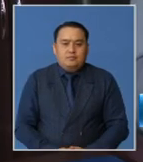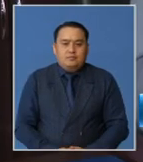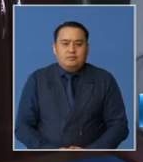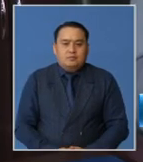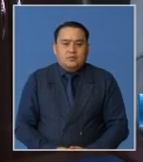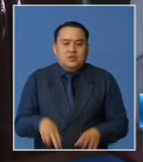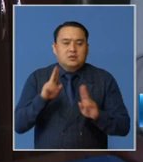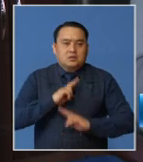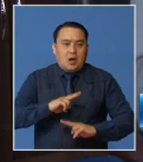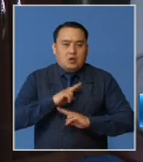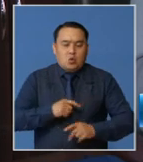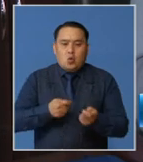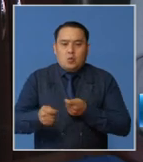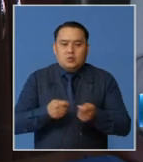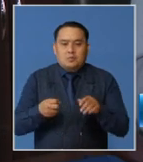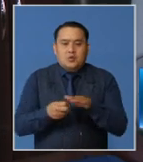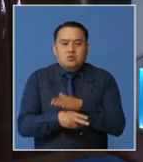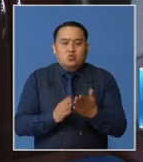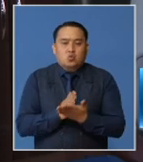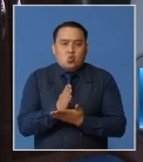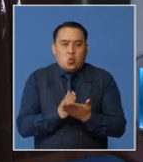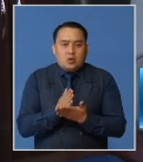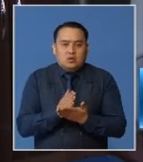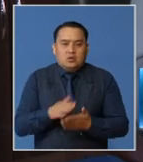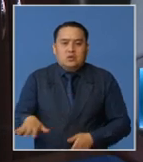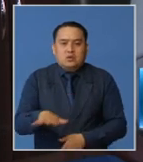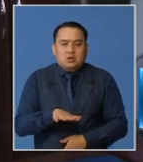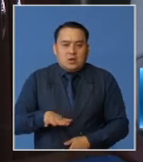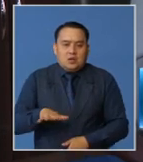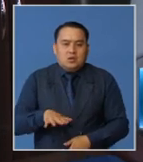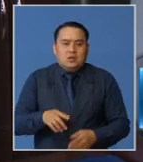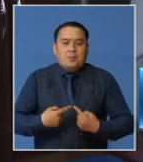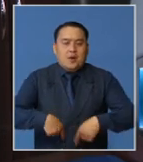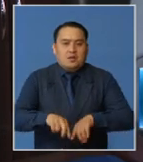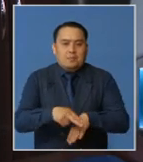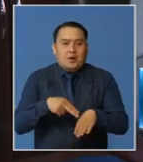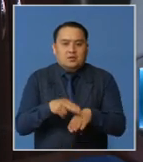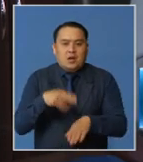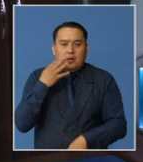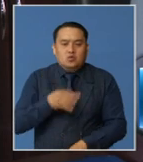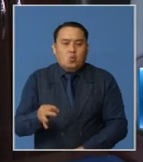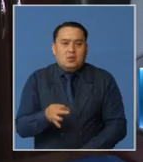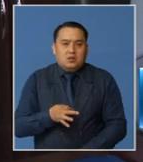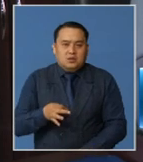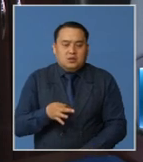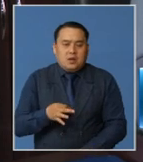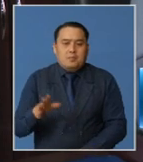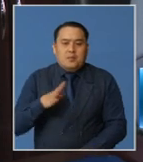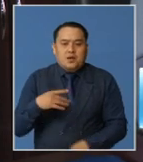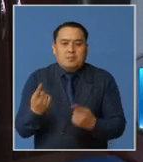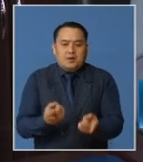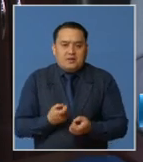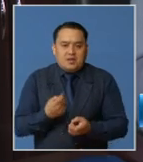Силами сотрудников Управления миграционной службы и территориальных подразделений Департамента полиции Алматинской области были